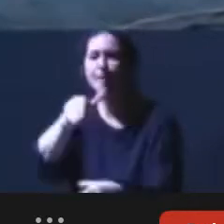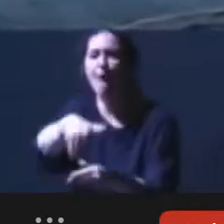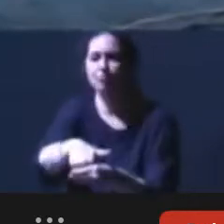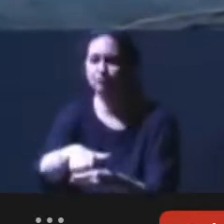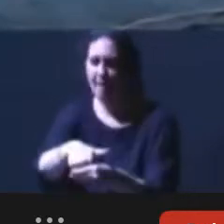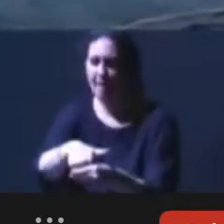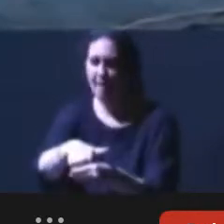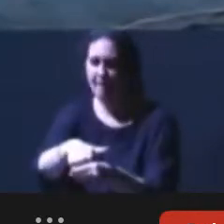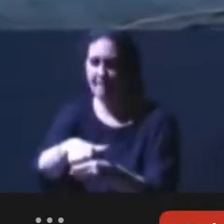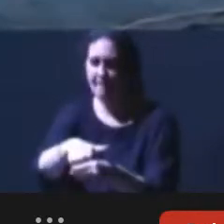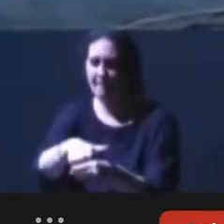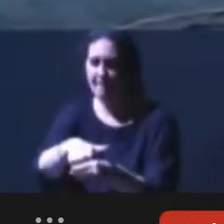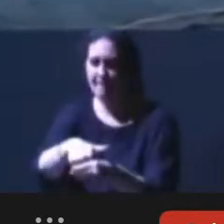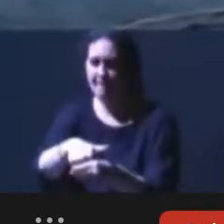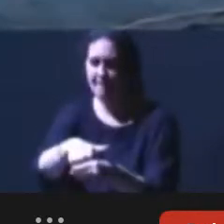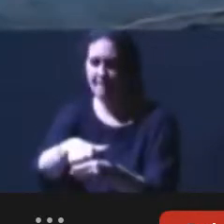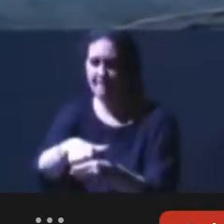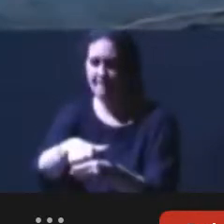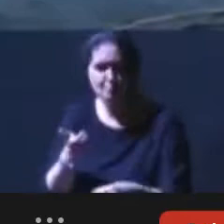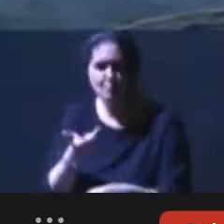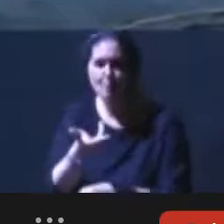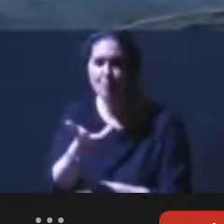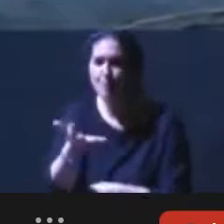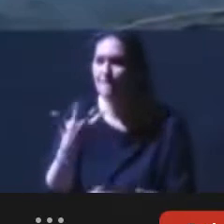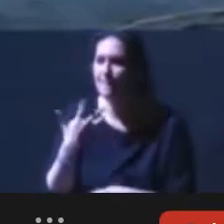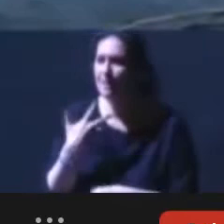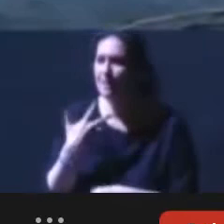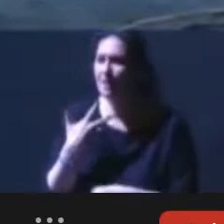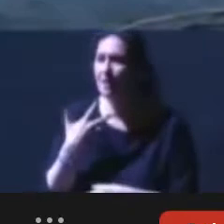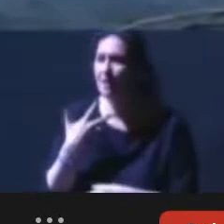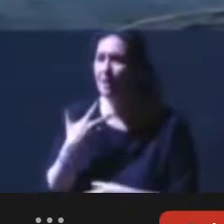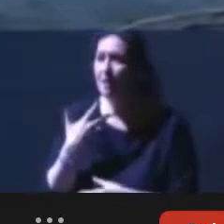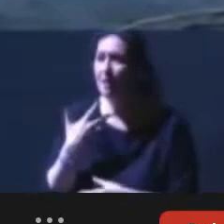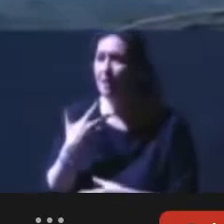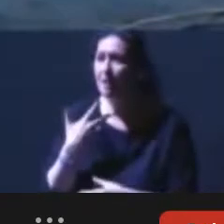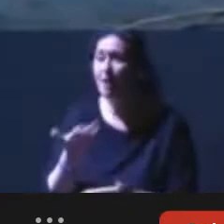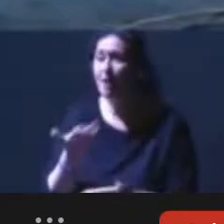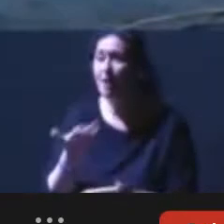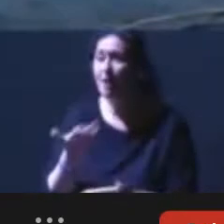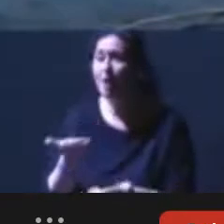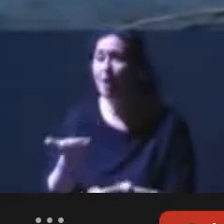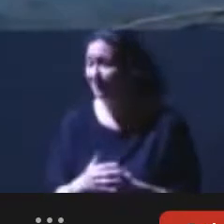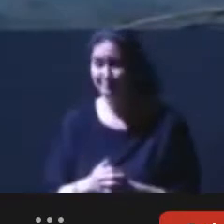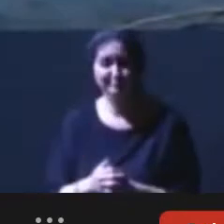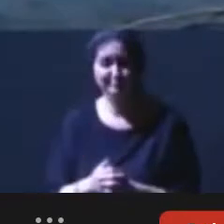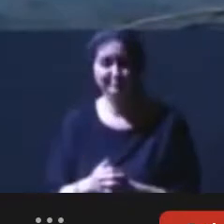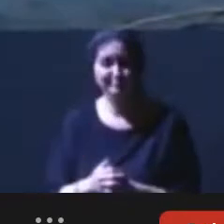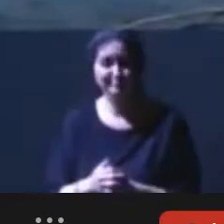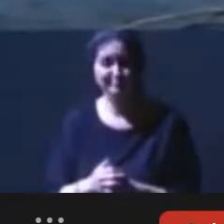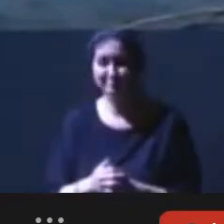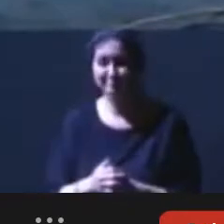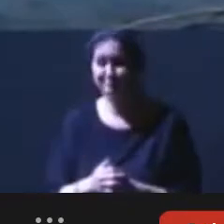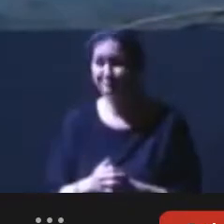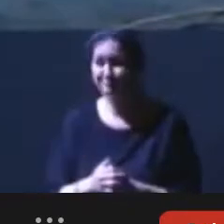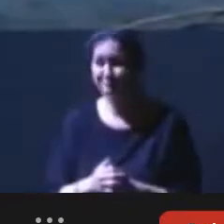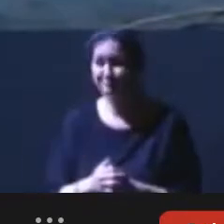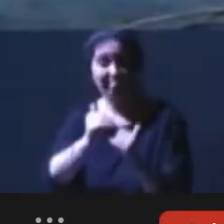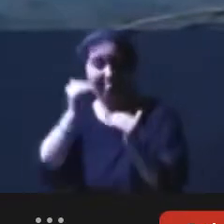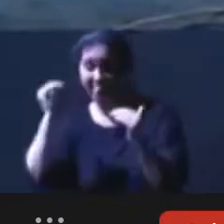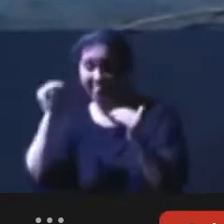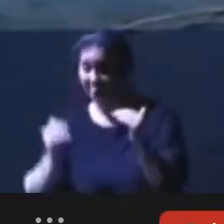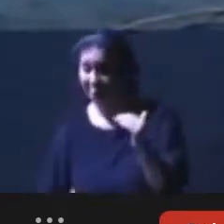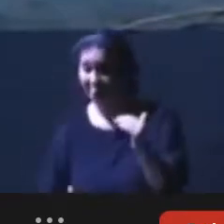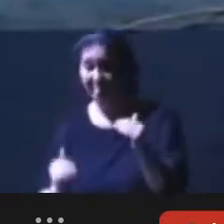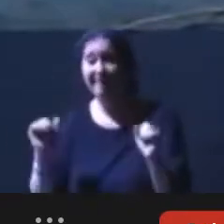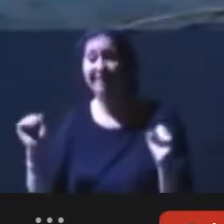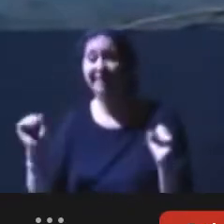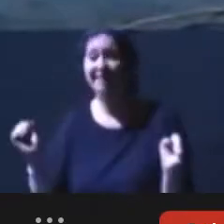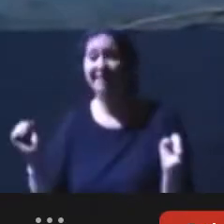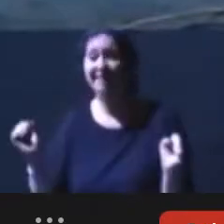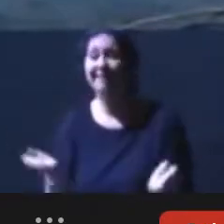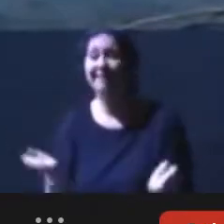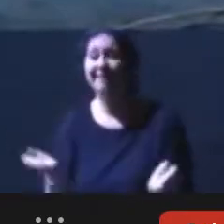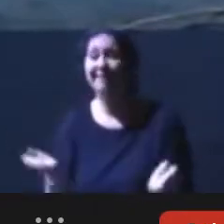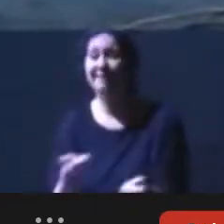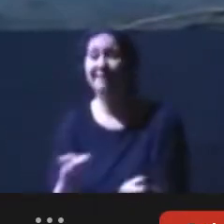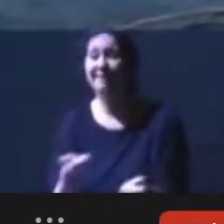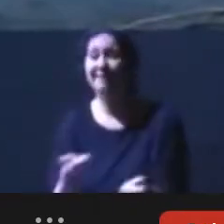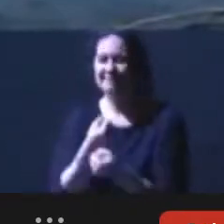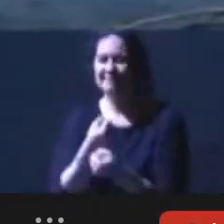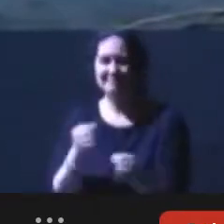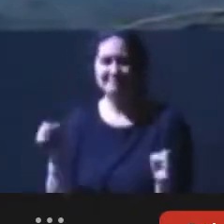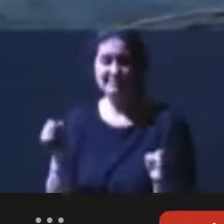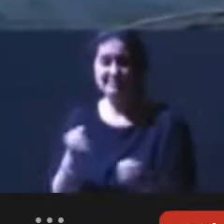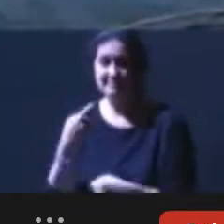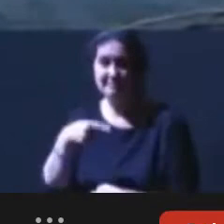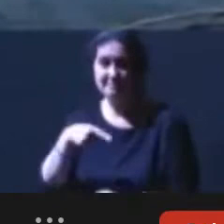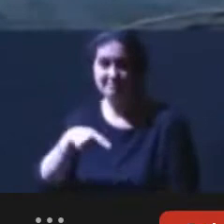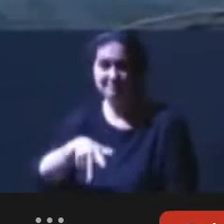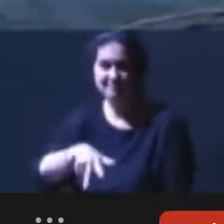đâu. Chúng ta sẽ có lên blockchain mà, những cái đấy sẽ được bảo đảm. Đây là nước hoa thật mà đúng là sản xuất ở